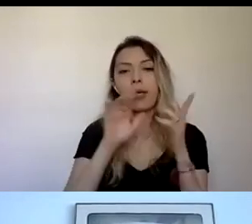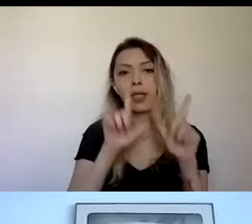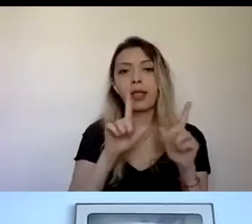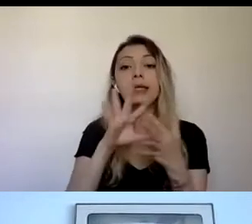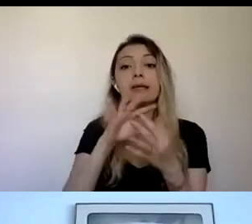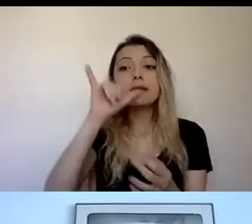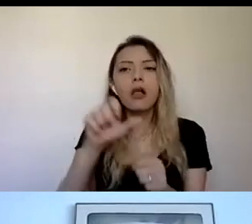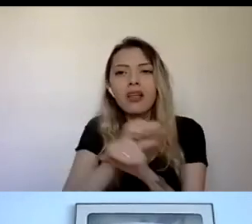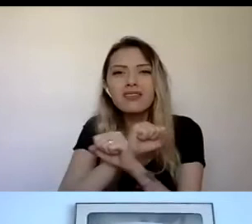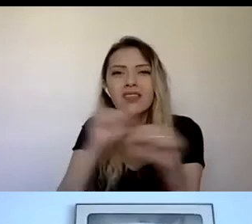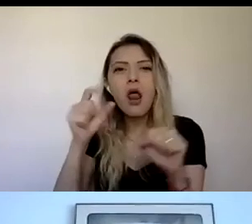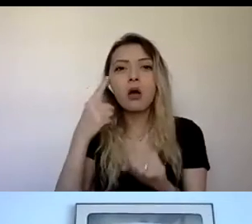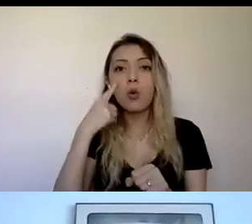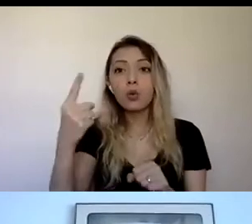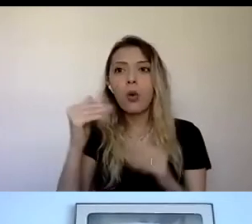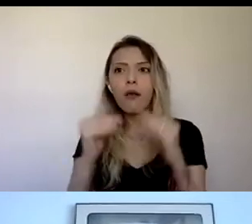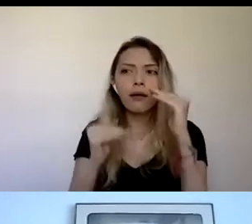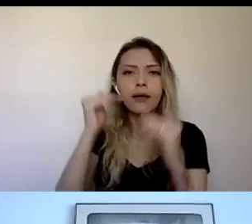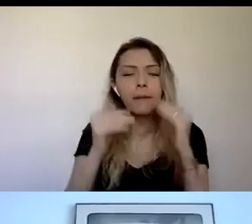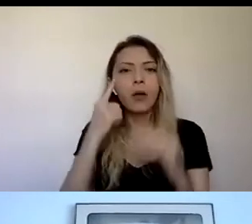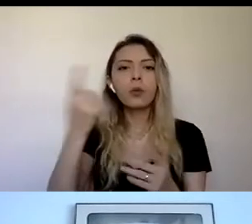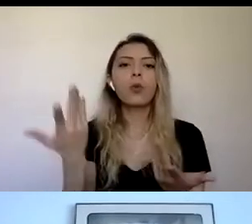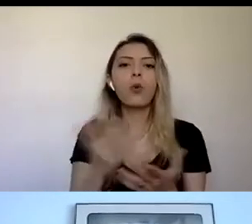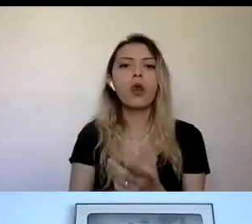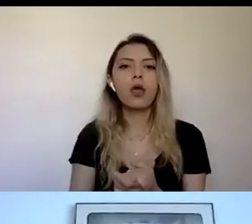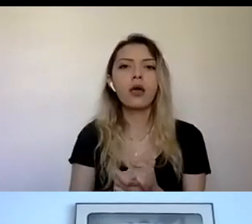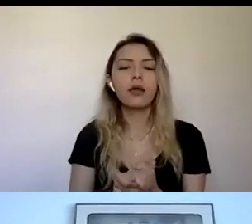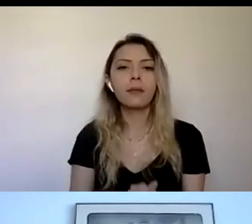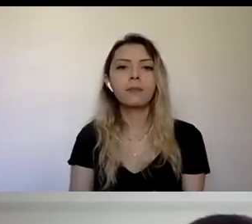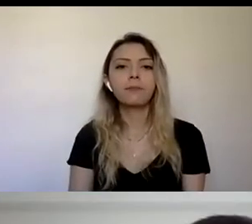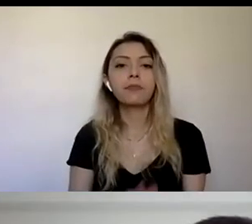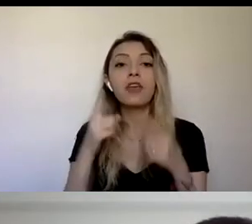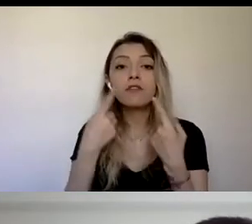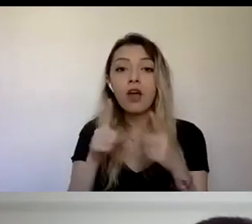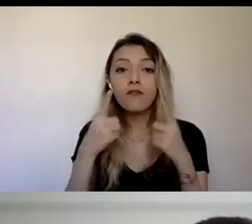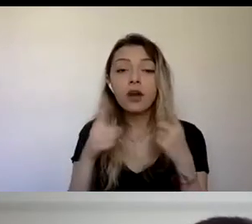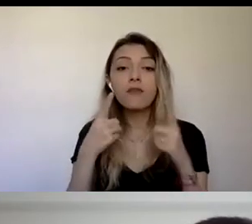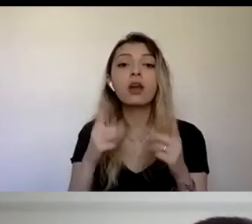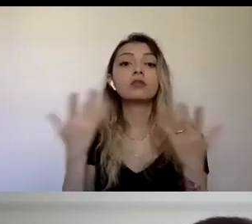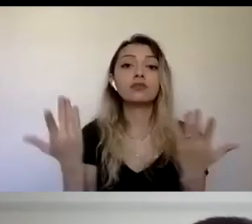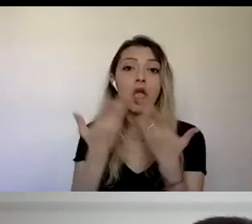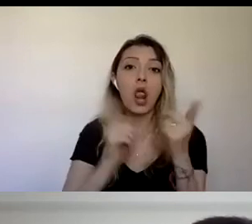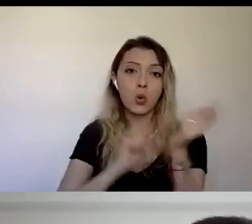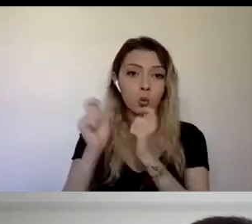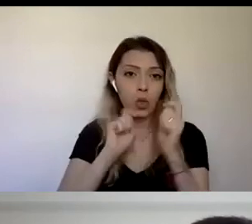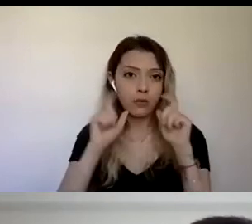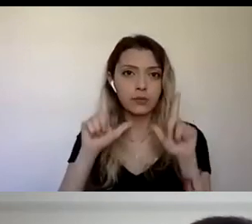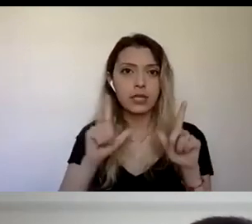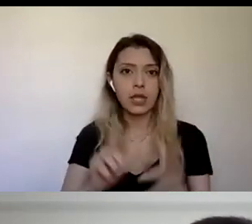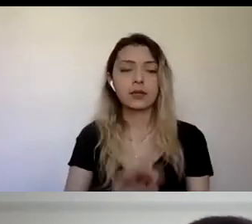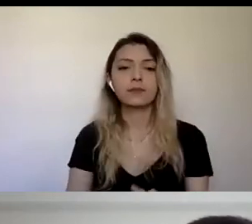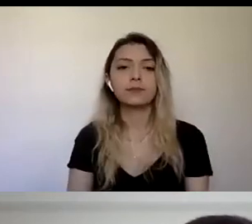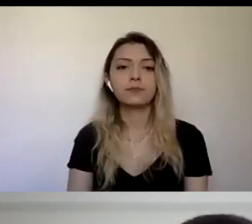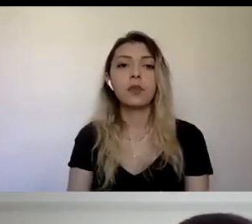göre, unsurlarına göre yani failine göre farklı araçlar kullanmamız gerekli. Bu